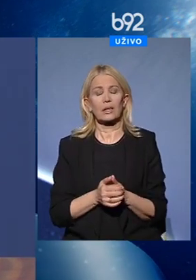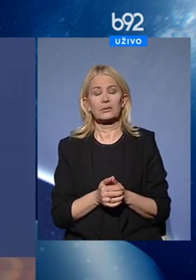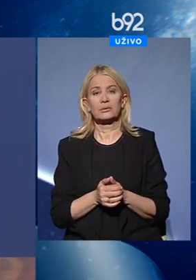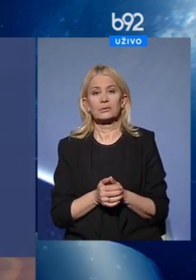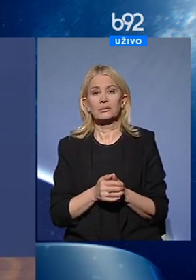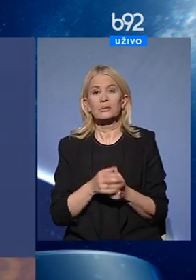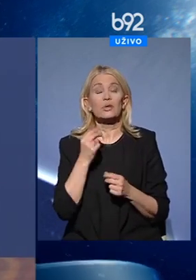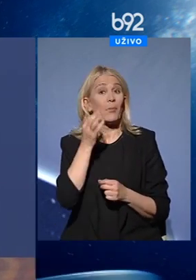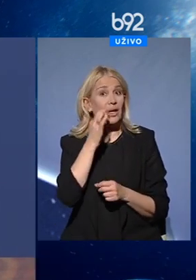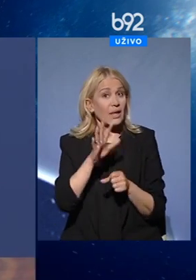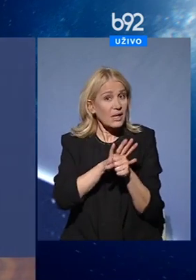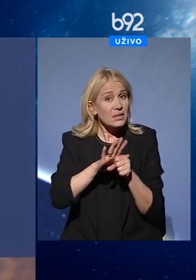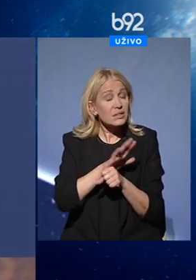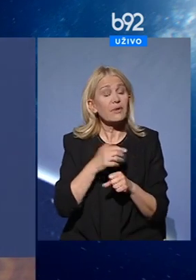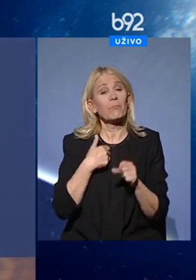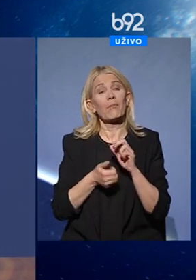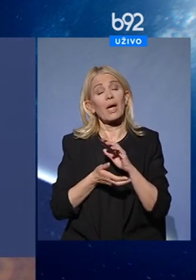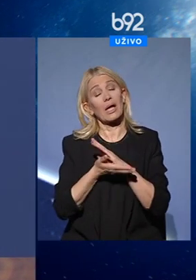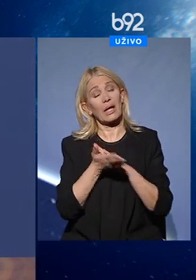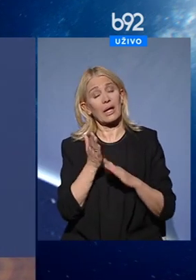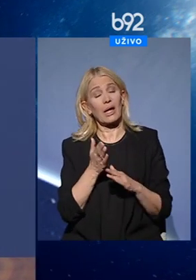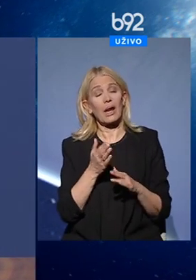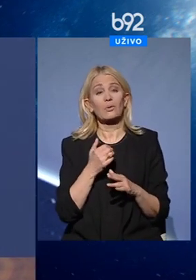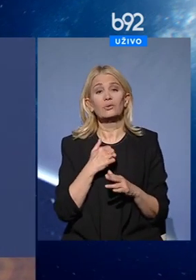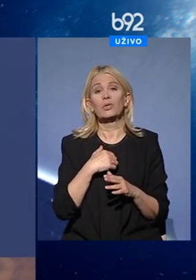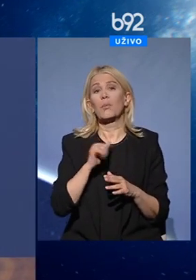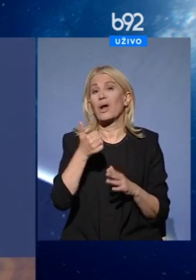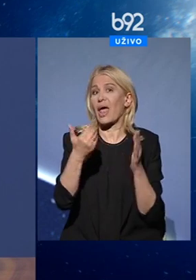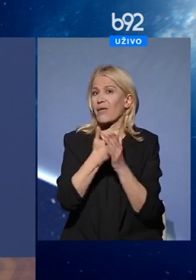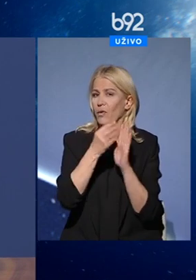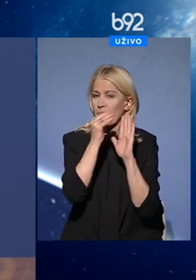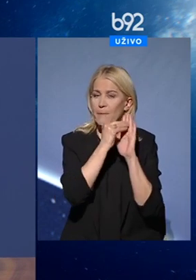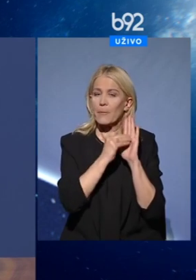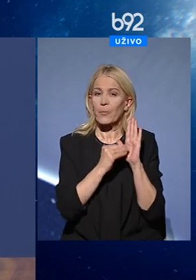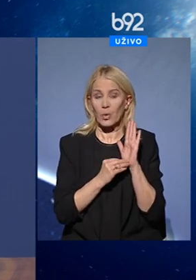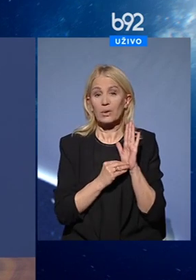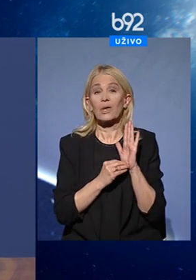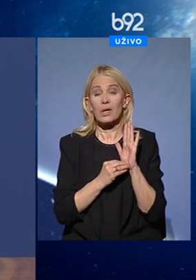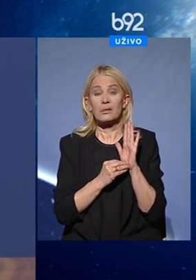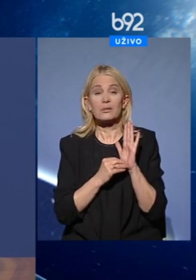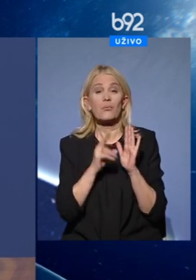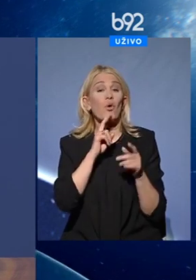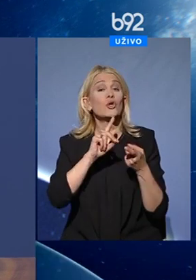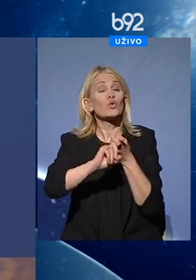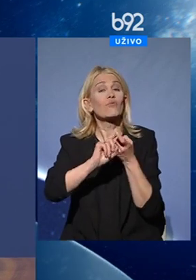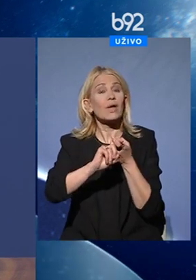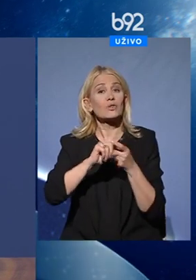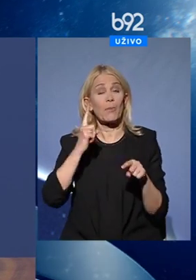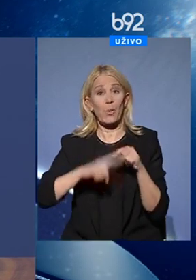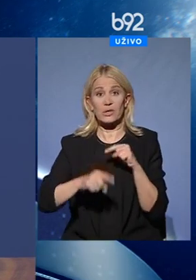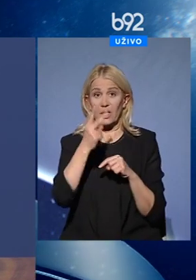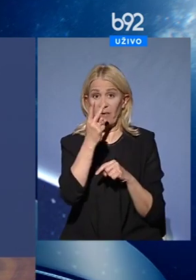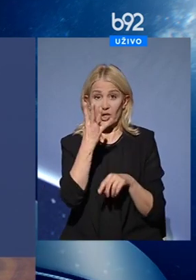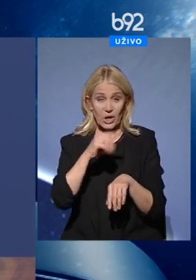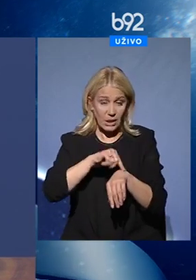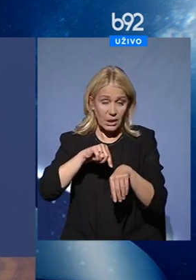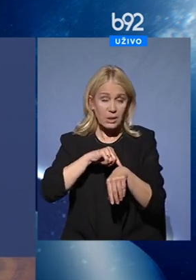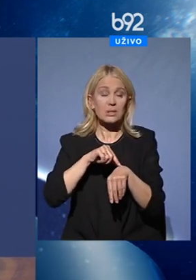jednom dobar dan svima. Krenut ćemo sa najnovim podacima koji su vezani za posljednjih 24